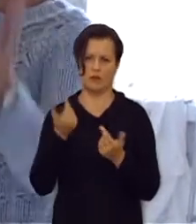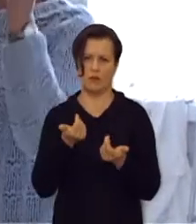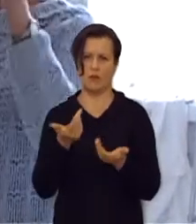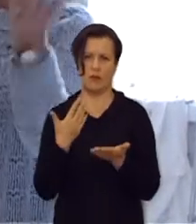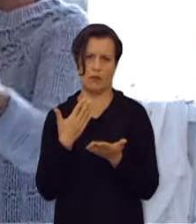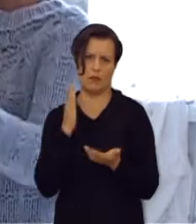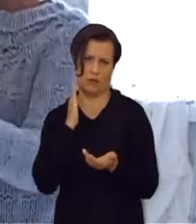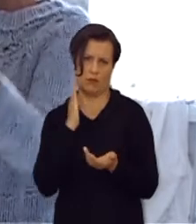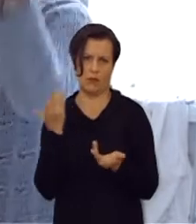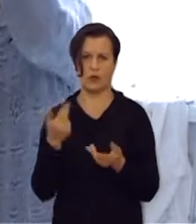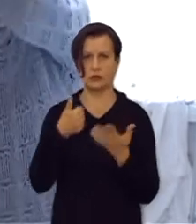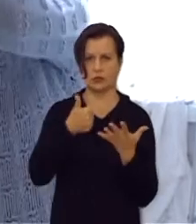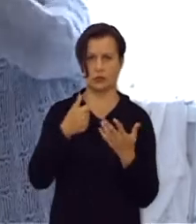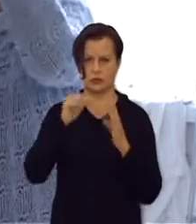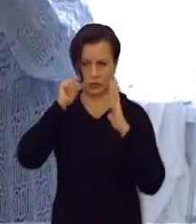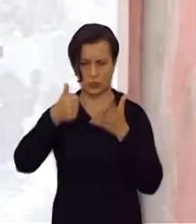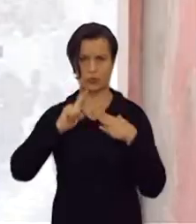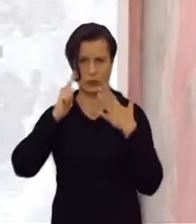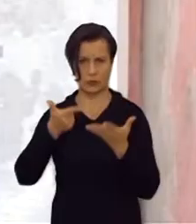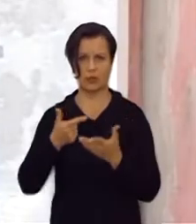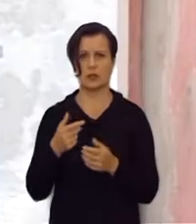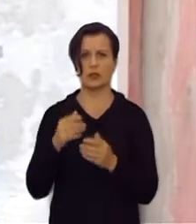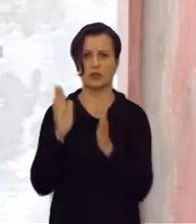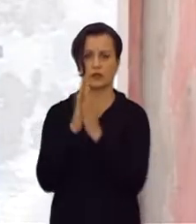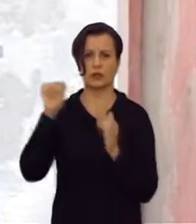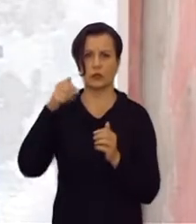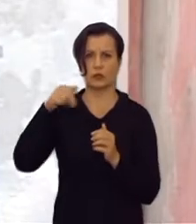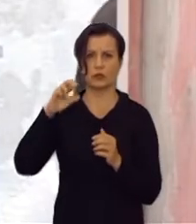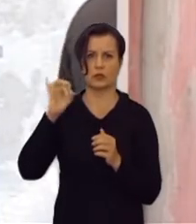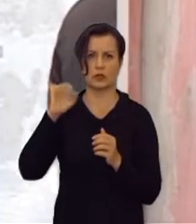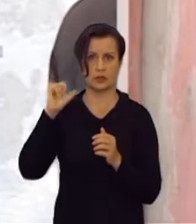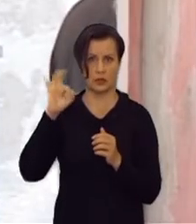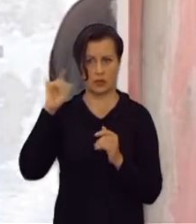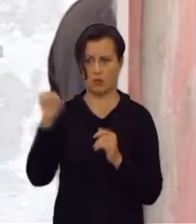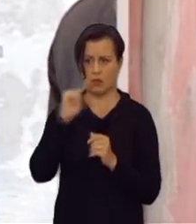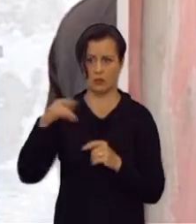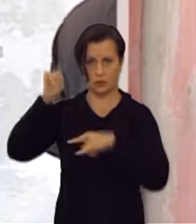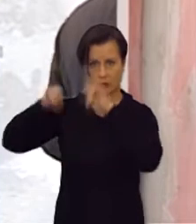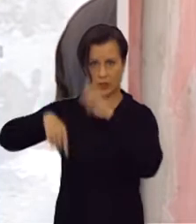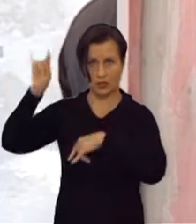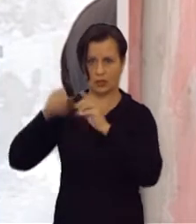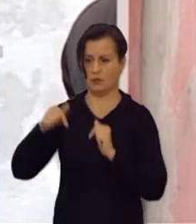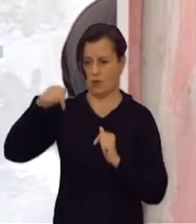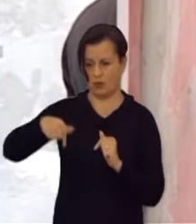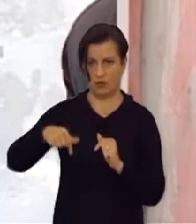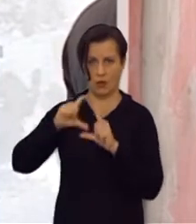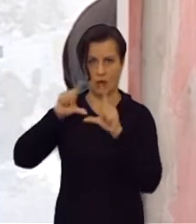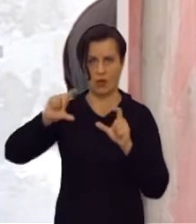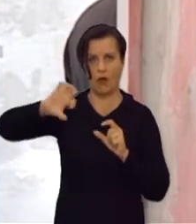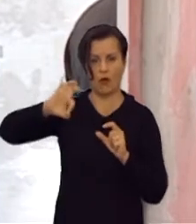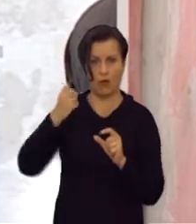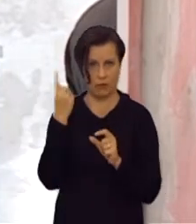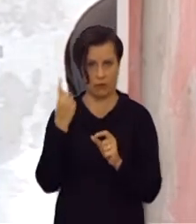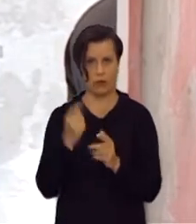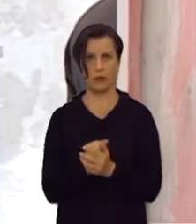dažėme eilę metų, turbūt gal 6 ar 7, tais pirmą kartą į šitą pagalbą šeimos krizių